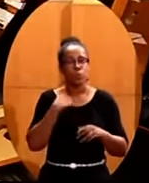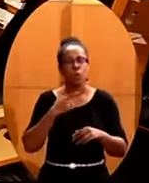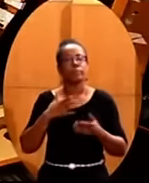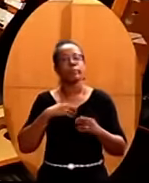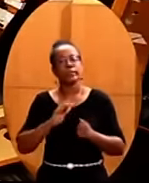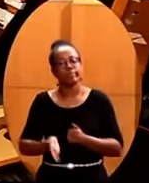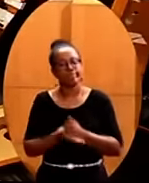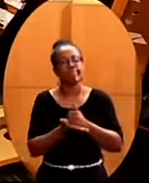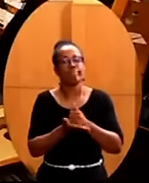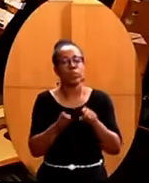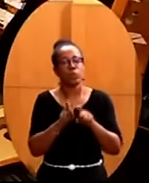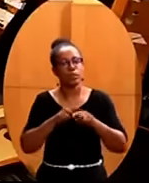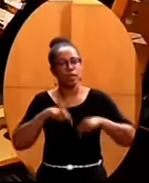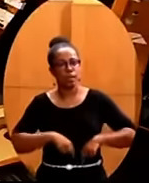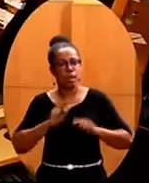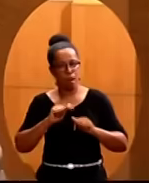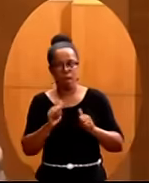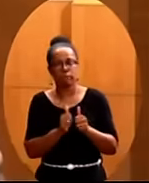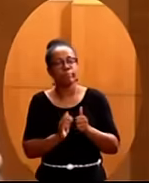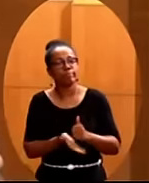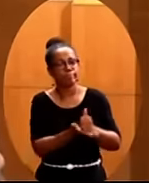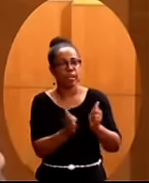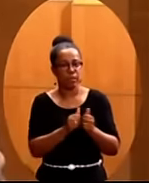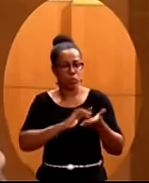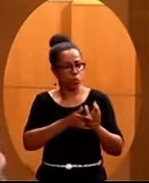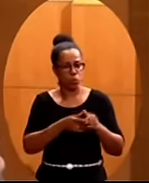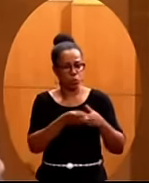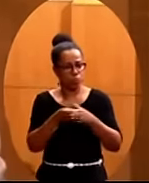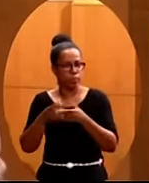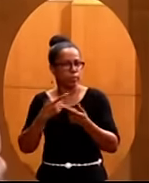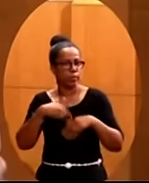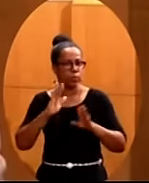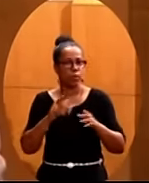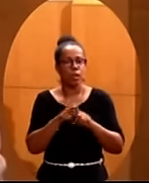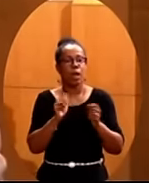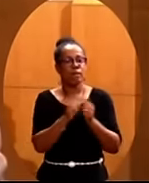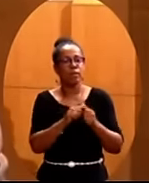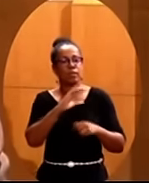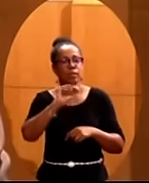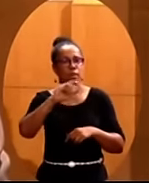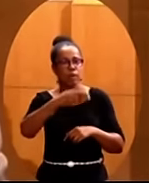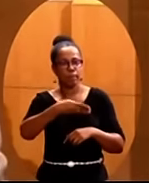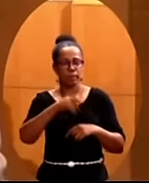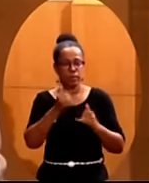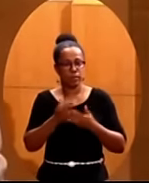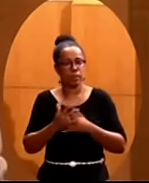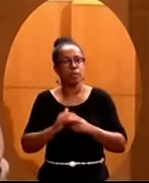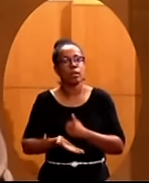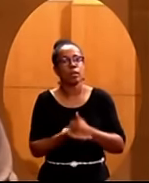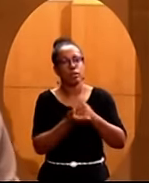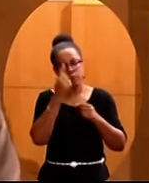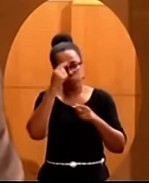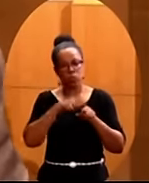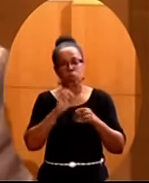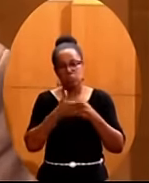et de l'appui de l'État dans toutes ses composantes au côté de la collectivité territoriale la Martinique pour cette